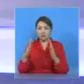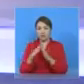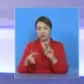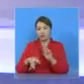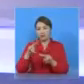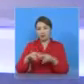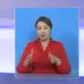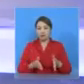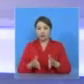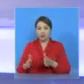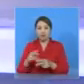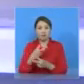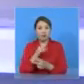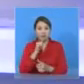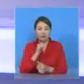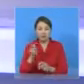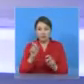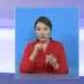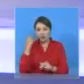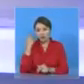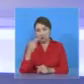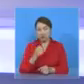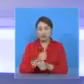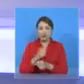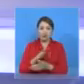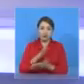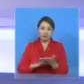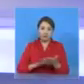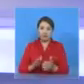строительства дорог, проверили качество проводимых работ.